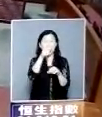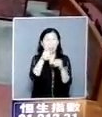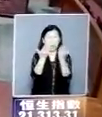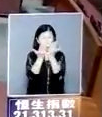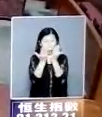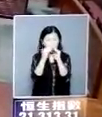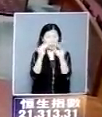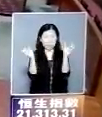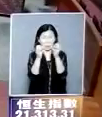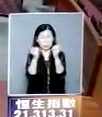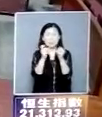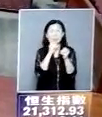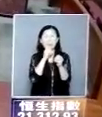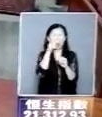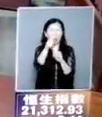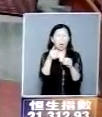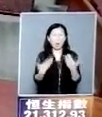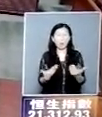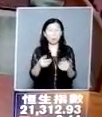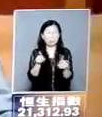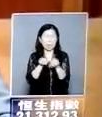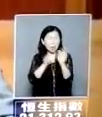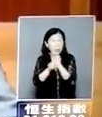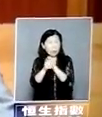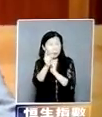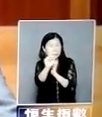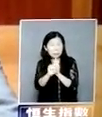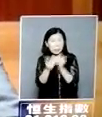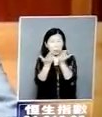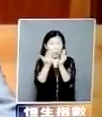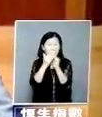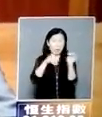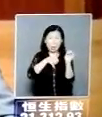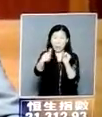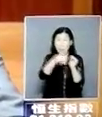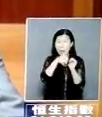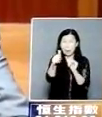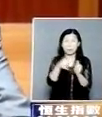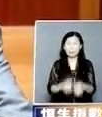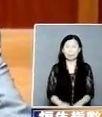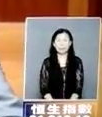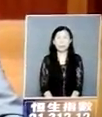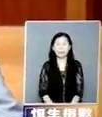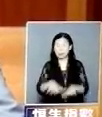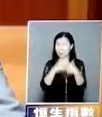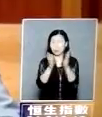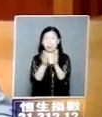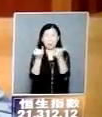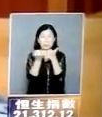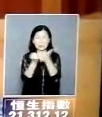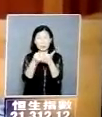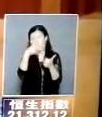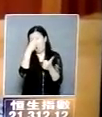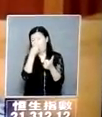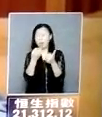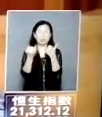时候我都开得相当好。我觉得最缺的就是这样，在校园那里住大部分的学生是香港学